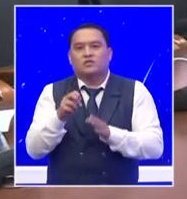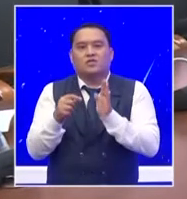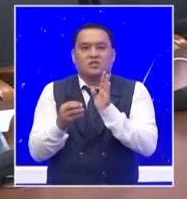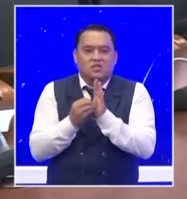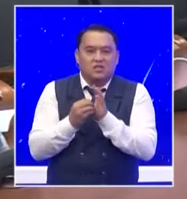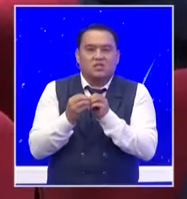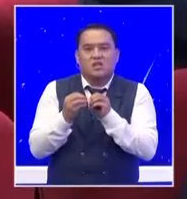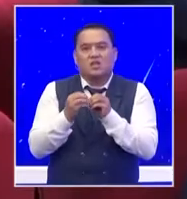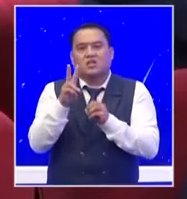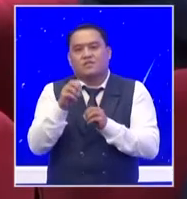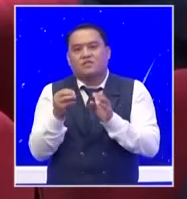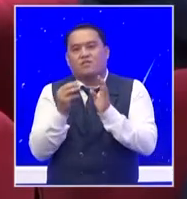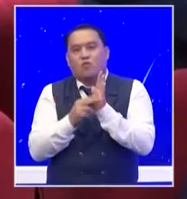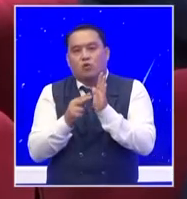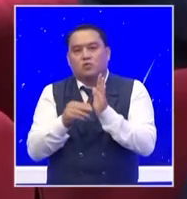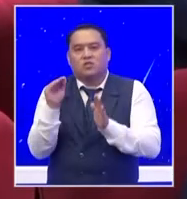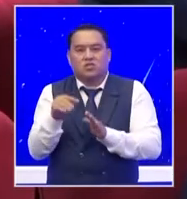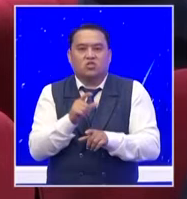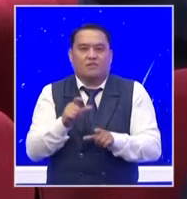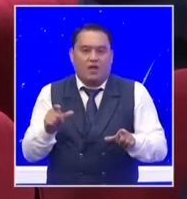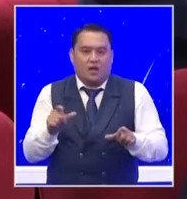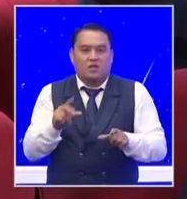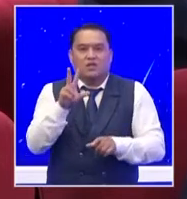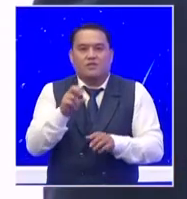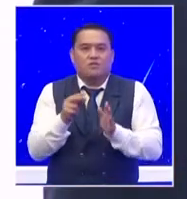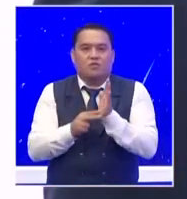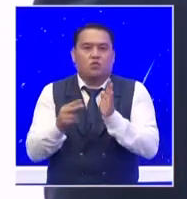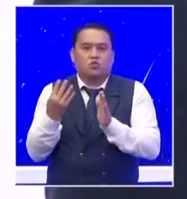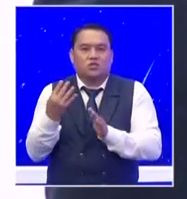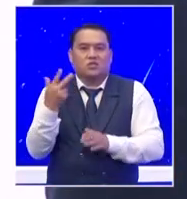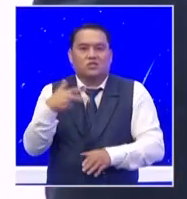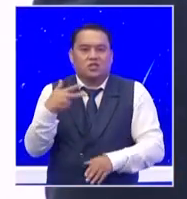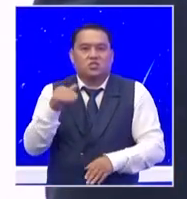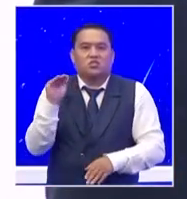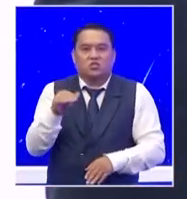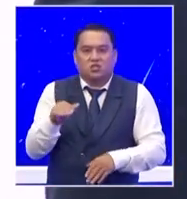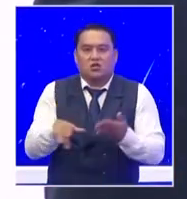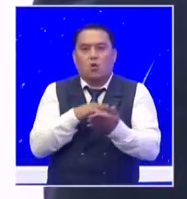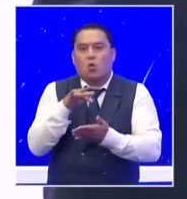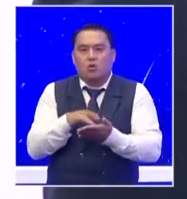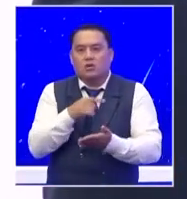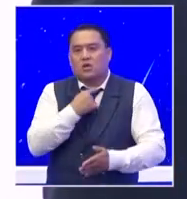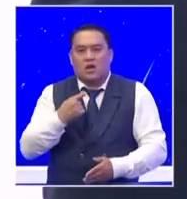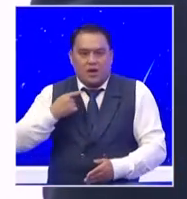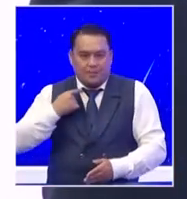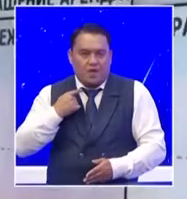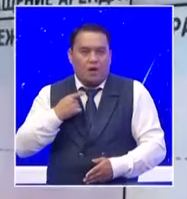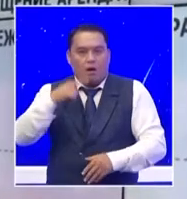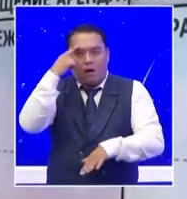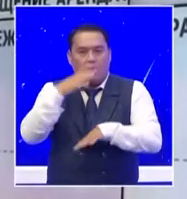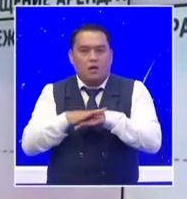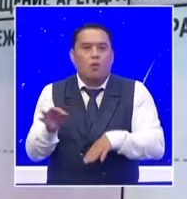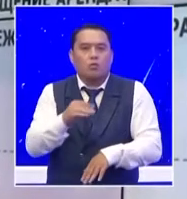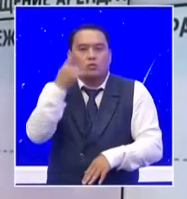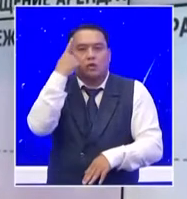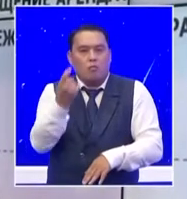было 210 на 280 тысяч человек и 284 на 30 тысяч в Моногороде Текели. Аким области